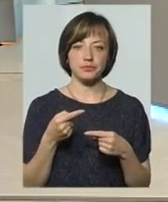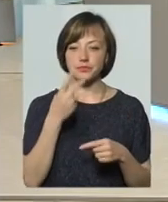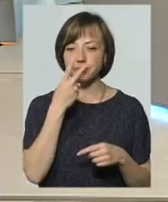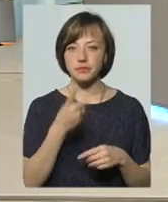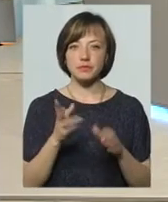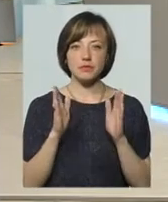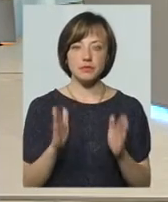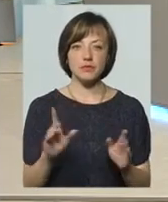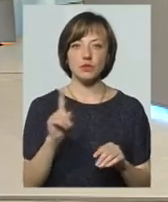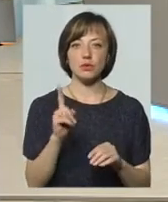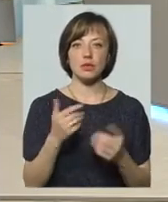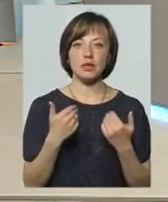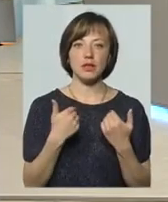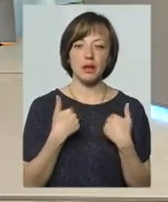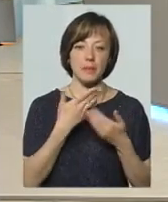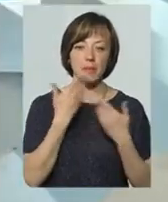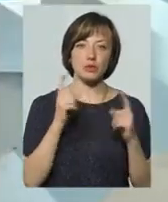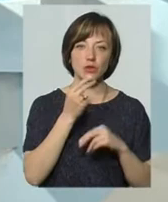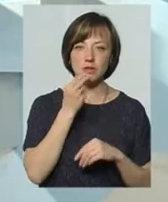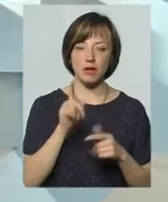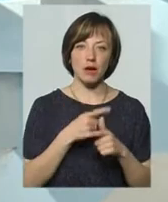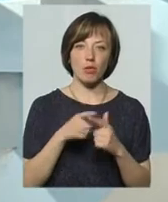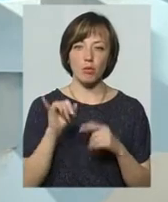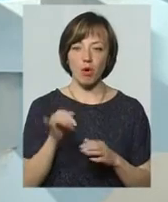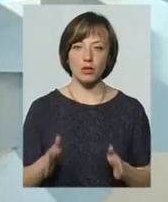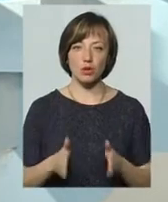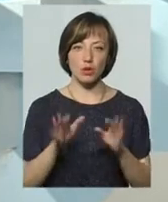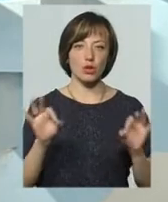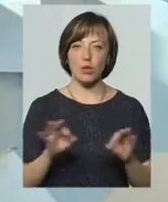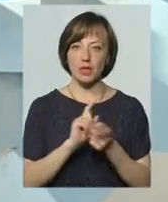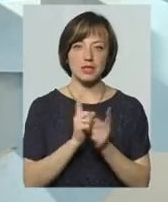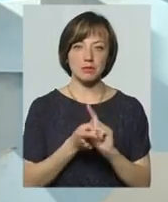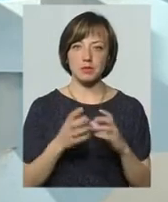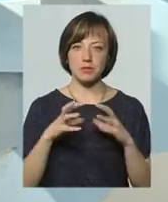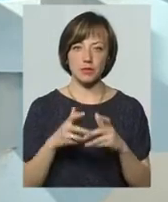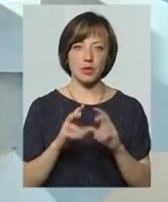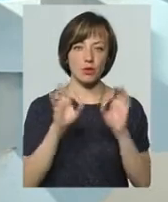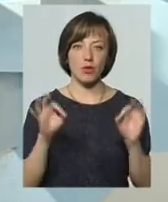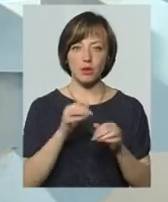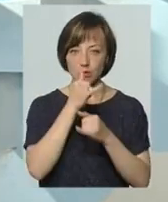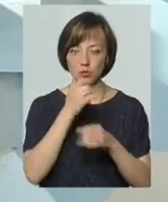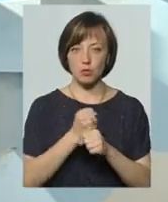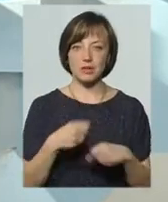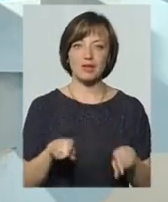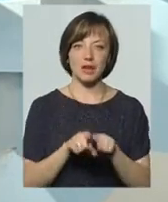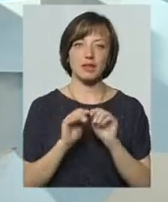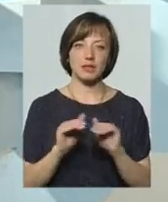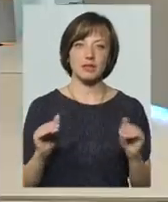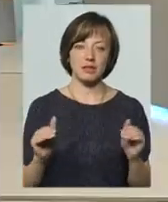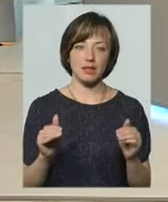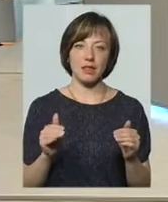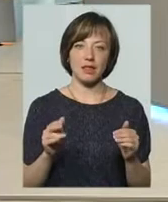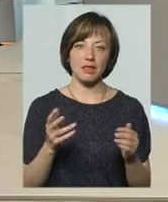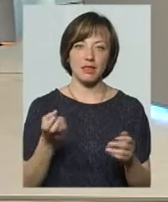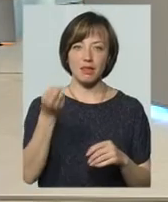тільки на те, що там нам нема що їсти або погані дороги, то ми ніколи не змінимо цей світ, ніколи не зможемо зробити так, щоб діти нас там, да,